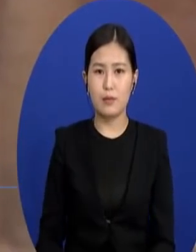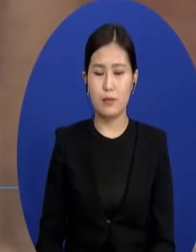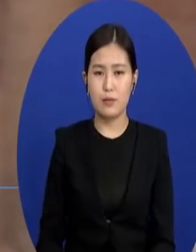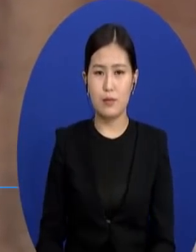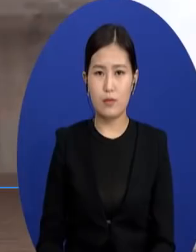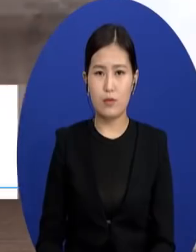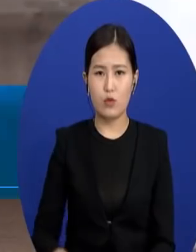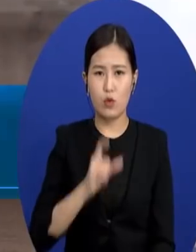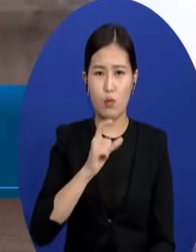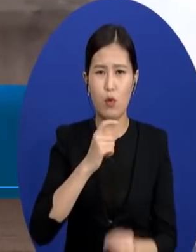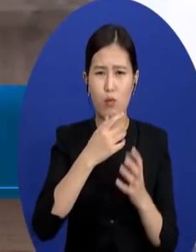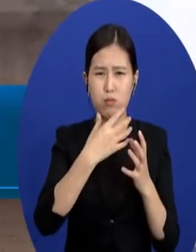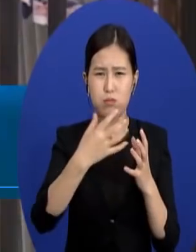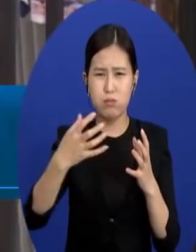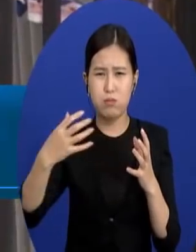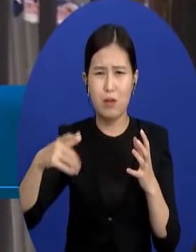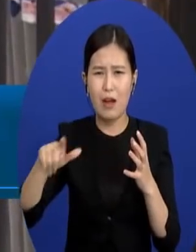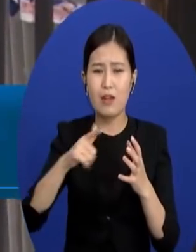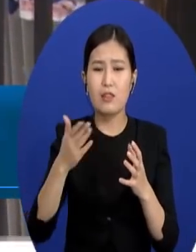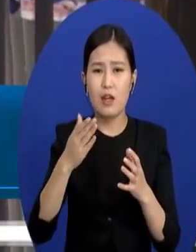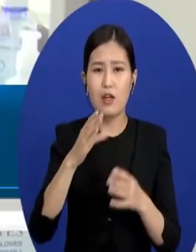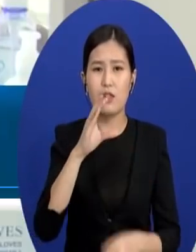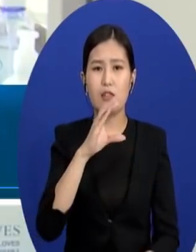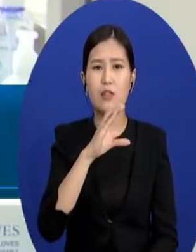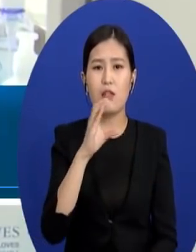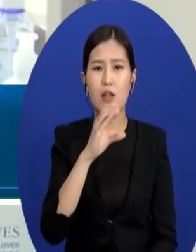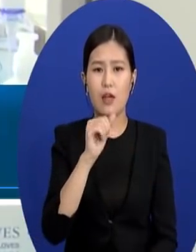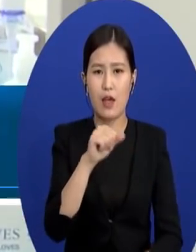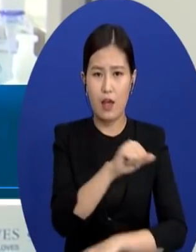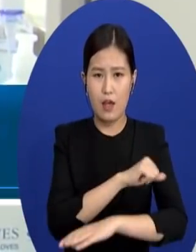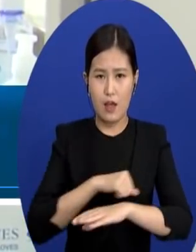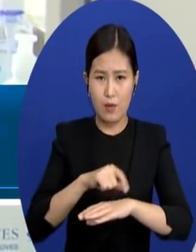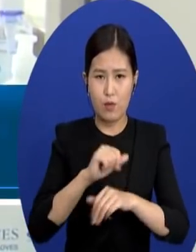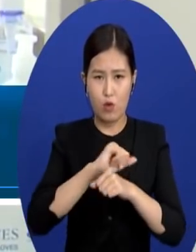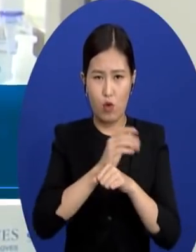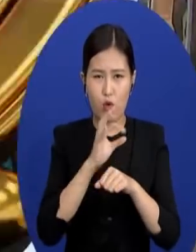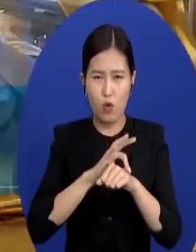Хамгийн олон хүн халдвар аваад байгаа Сэлэнг аймагт коронавирусыг эмчилж эхэллээ.